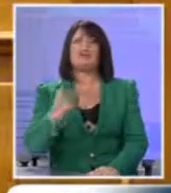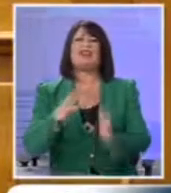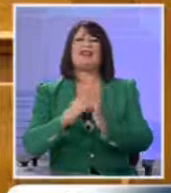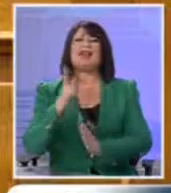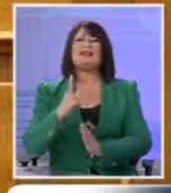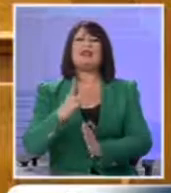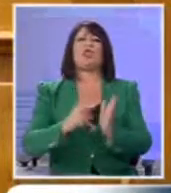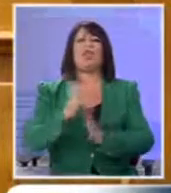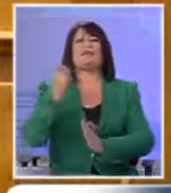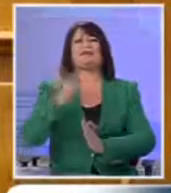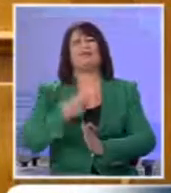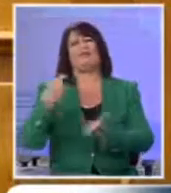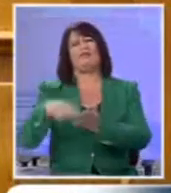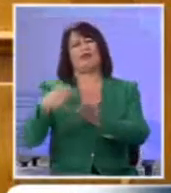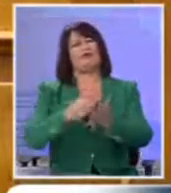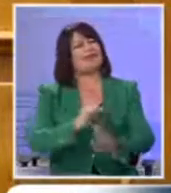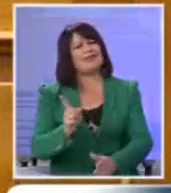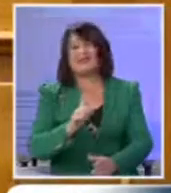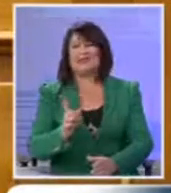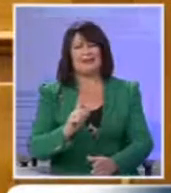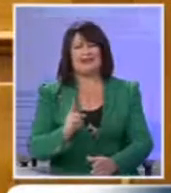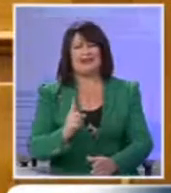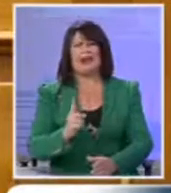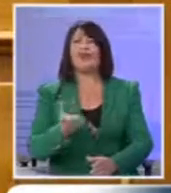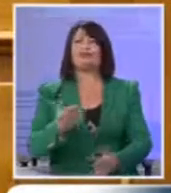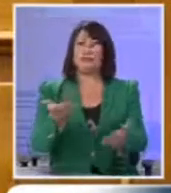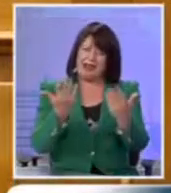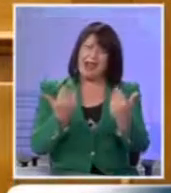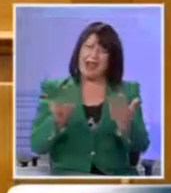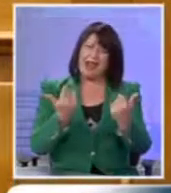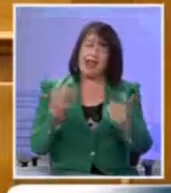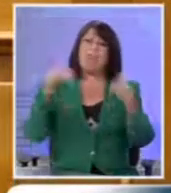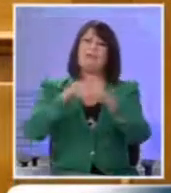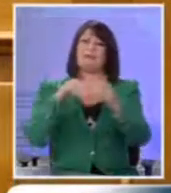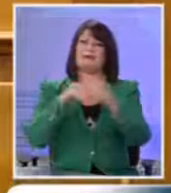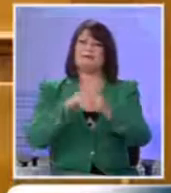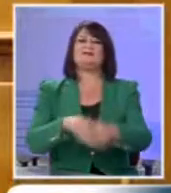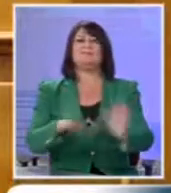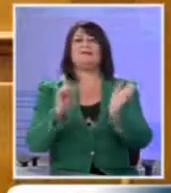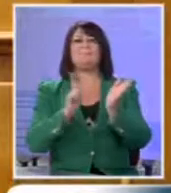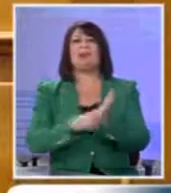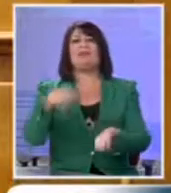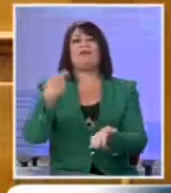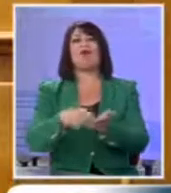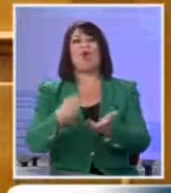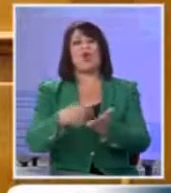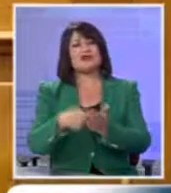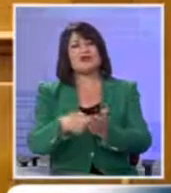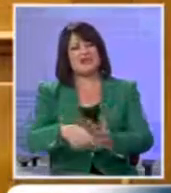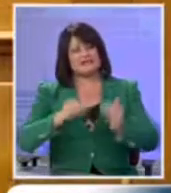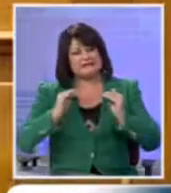το 12% για να έρθουν οι επενδυτές να επενδύσουν. Πρέπει να έχουμε σταθερή φορολογία και